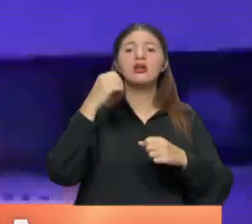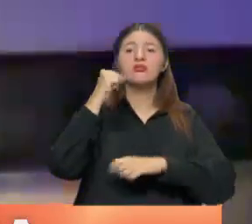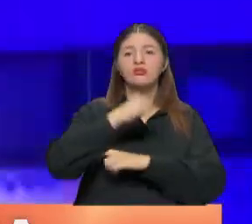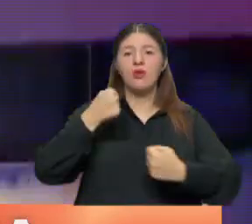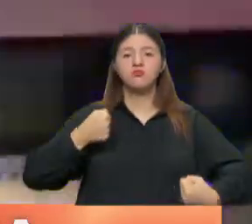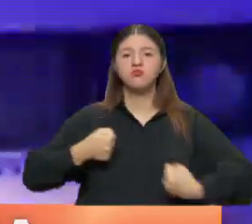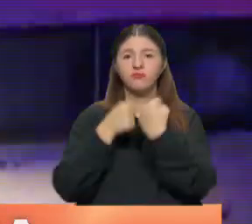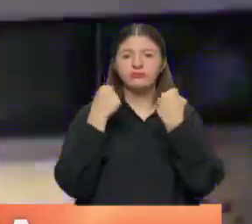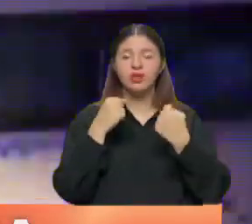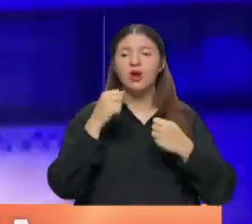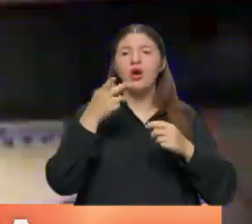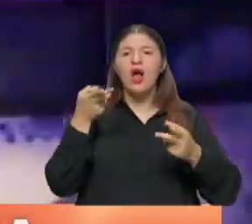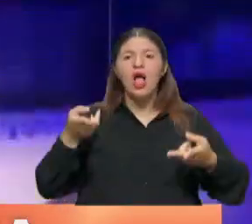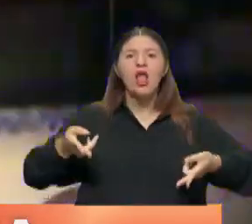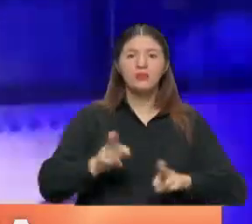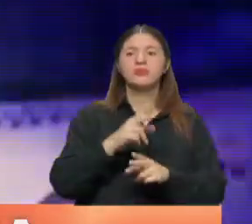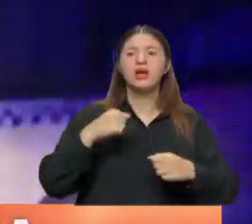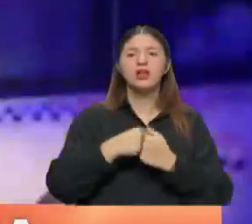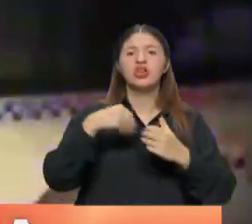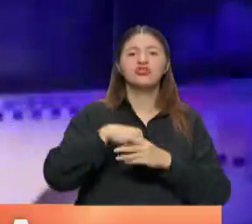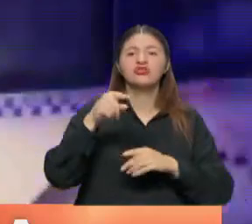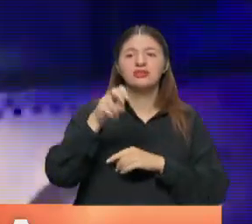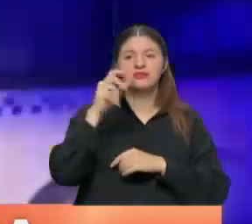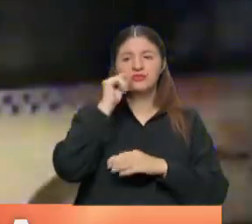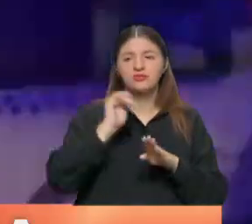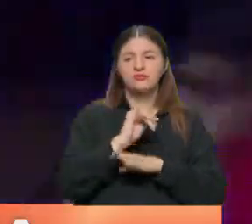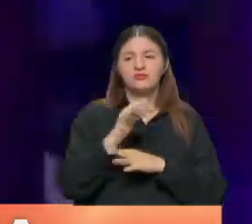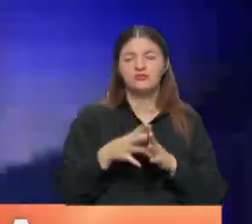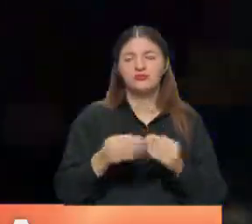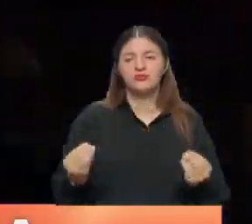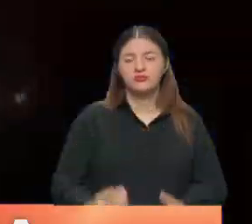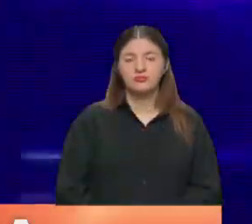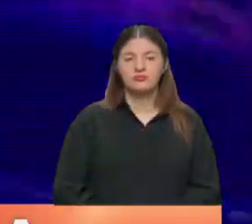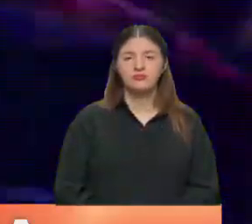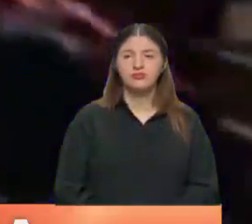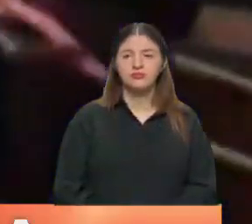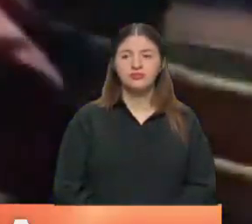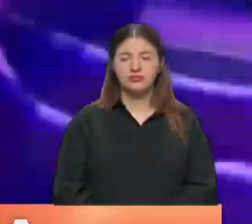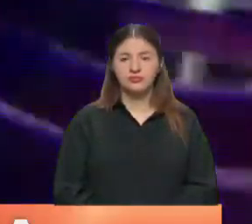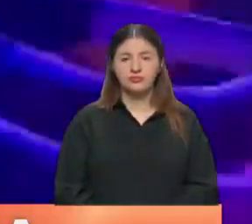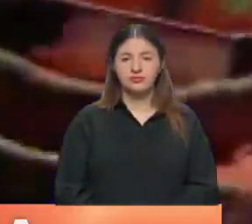kafaya çarpıştı. Katliam gibi kazada 8 kişi hayatını kaybetti.